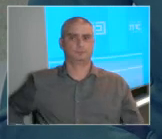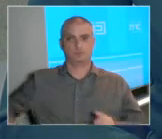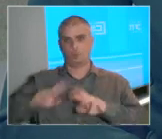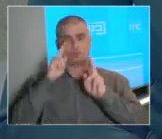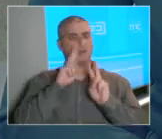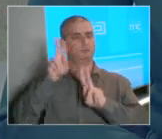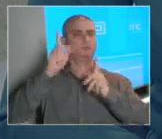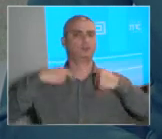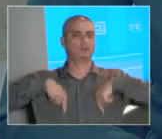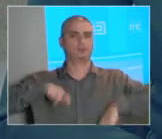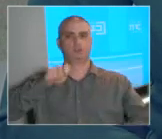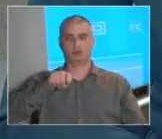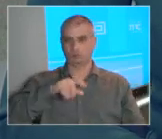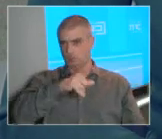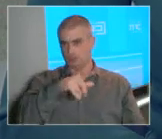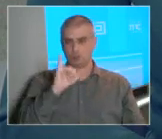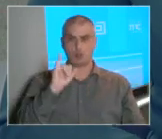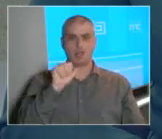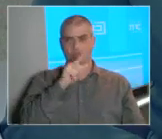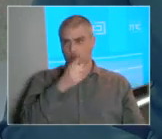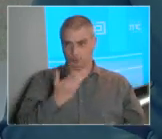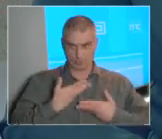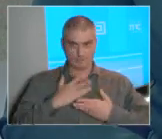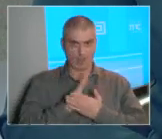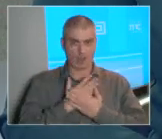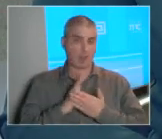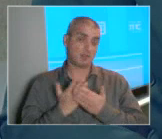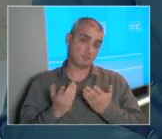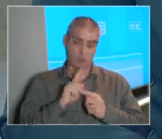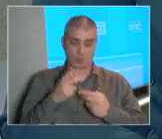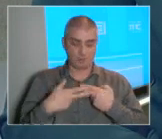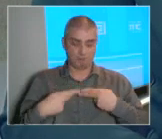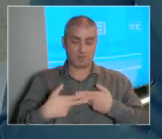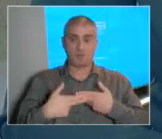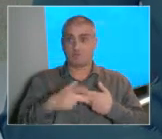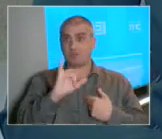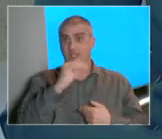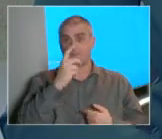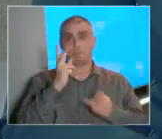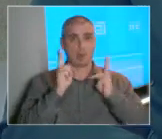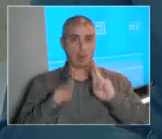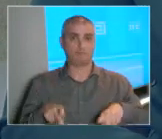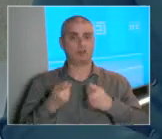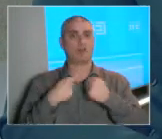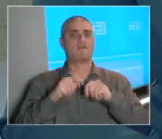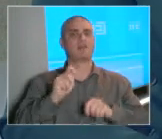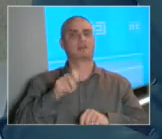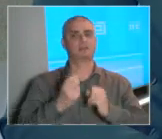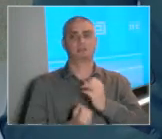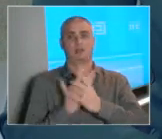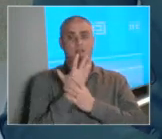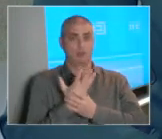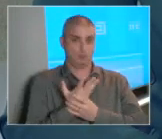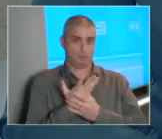ראש הכנסת יולי אדלשטיין. הוא יקבל החלטה כנראה בימים הקרובים האם לאפשר לוועדת הכנסת